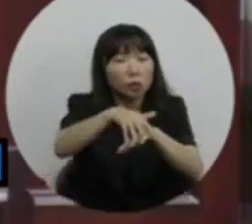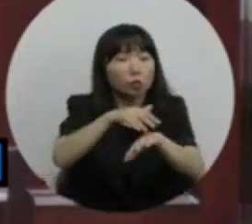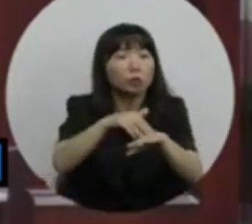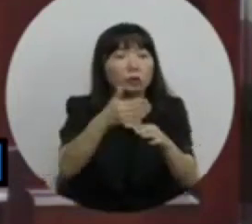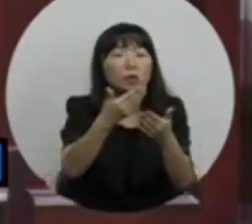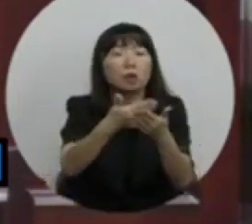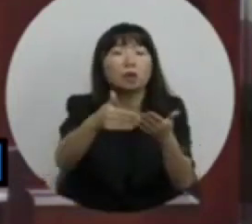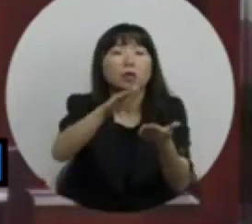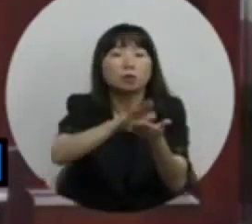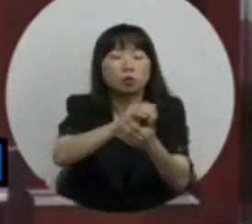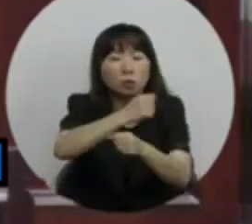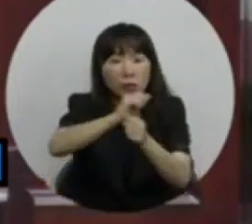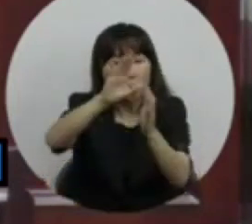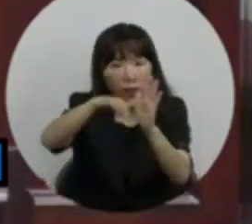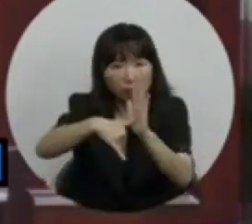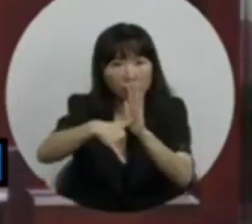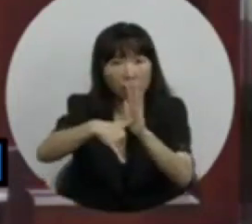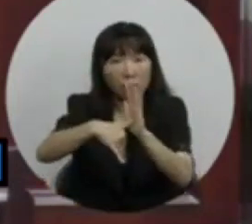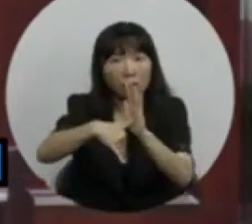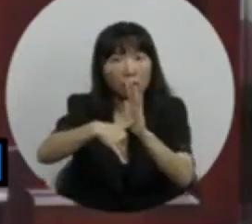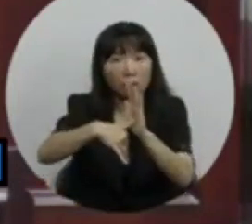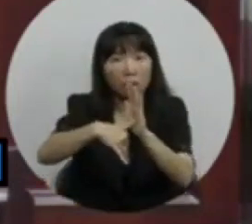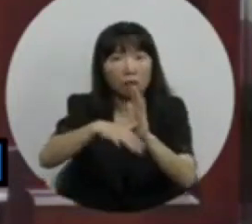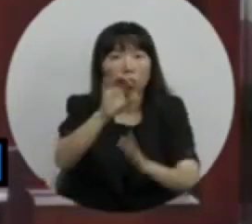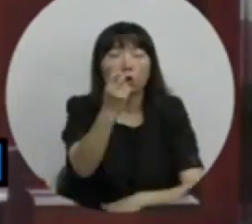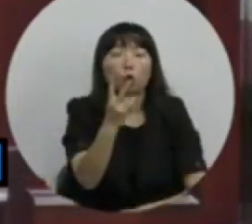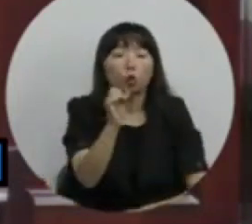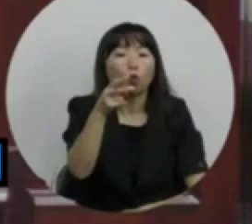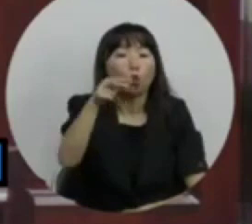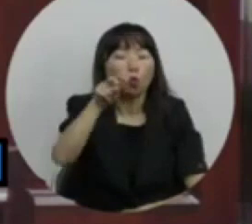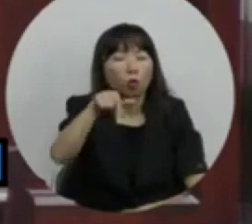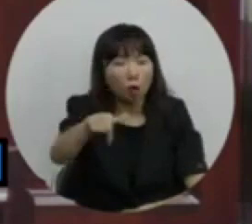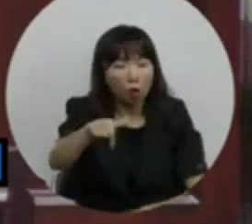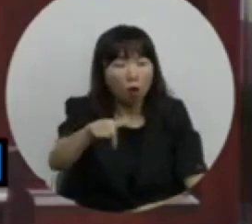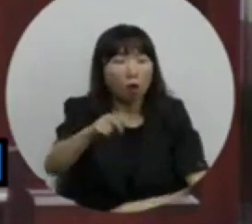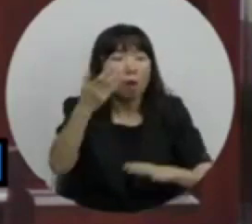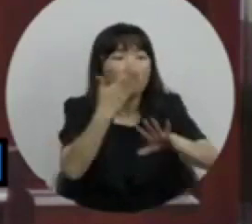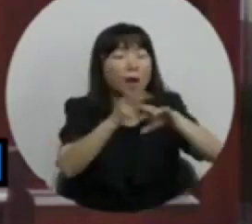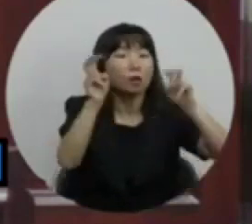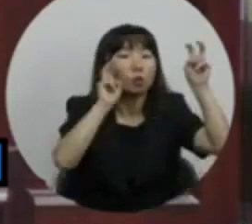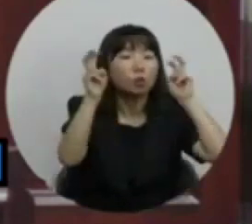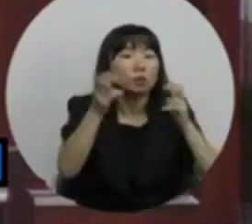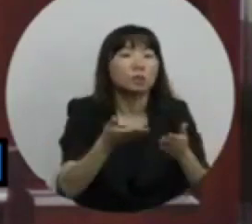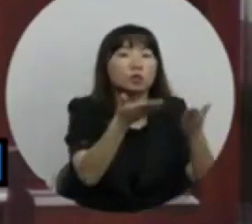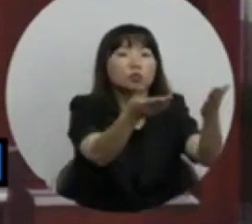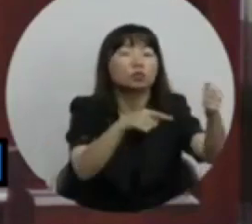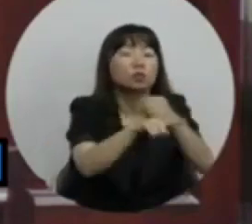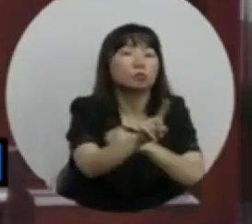조직개편안의 필요성이 있다고 해서 용역을 줬습니다. 용역을 지는 이유가 뭡니까?